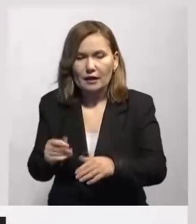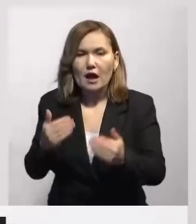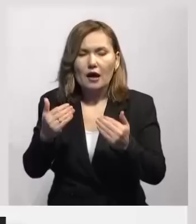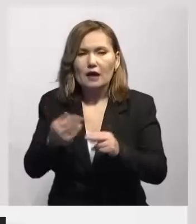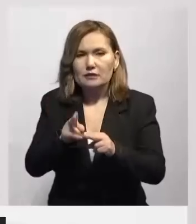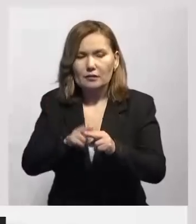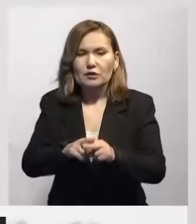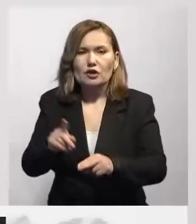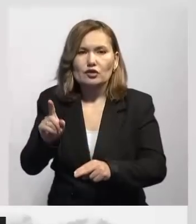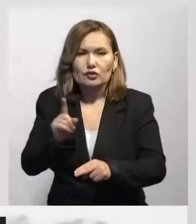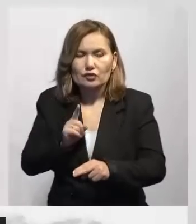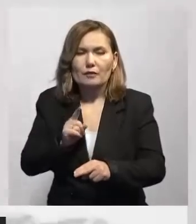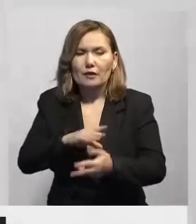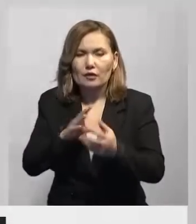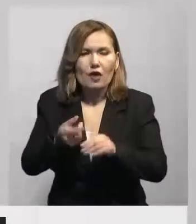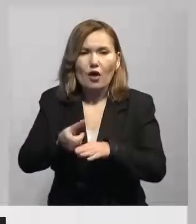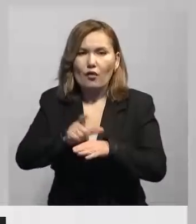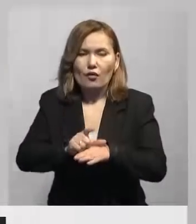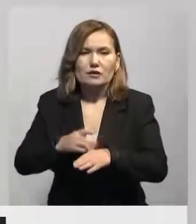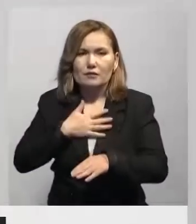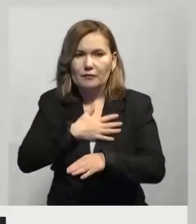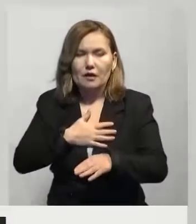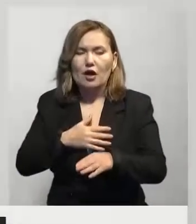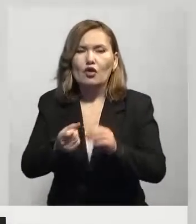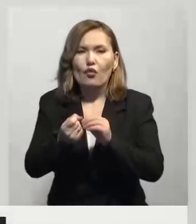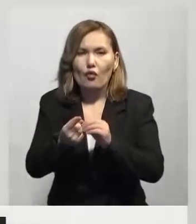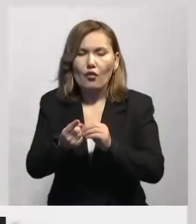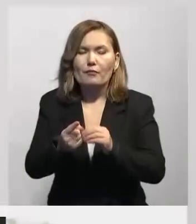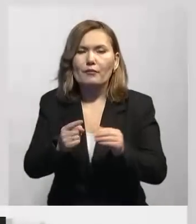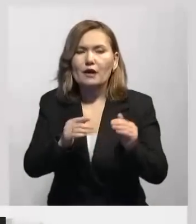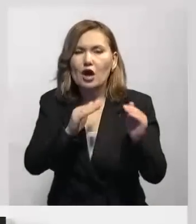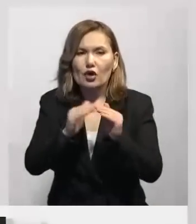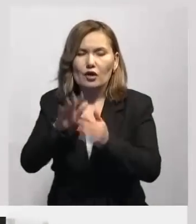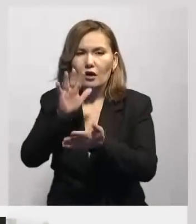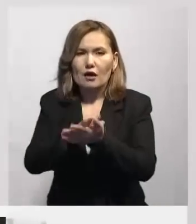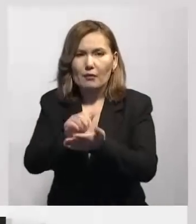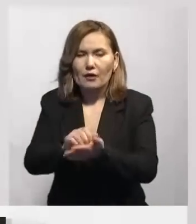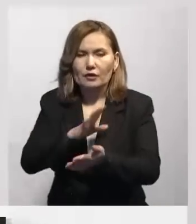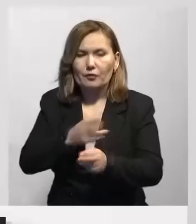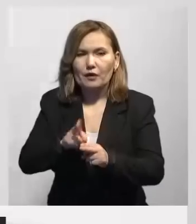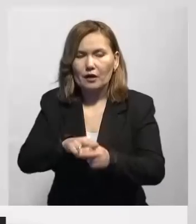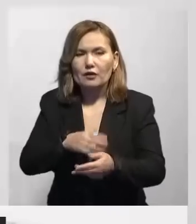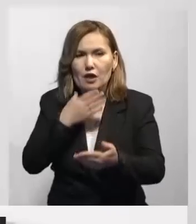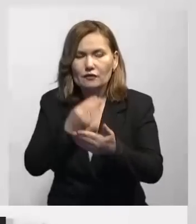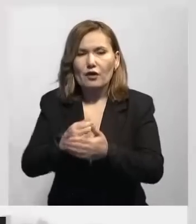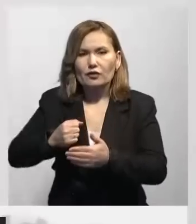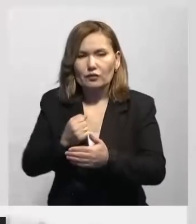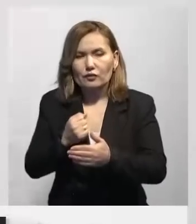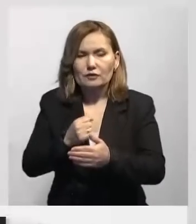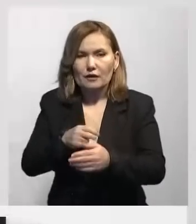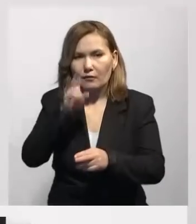келуін күтіп отырмыз. Аданада мен білетін 11 тұрғын үй құлады. Оның біреуінде әріптесімнің отбасы тұратын еді. Туған туыстарымыз